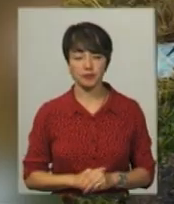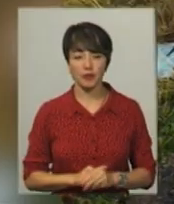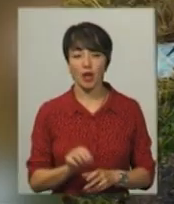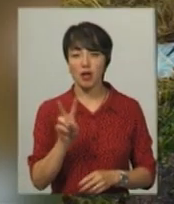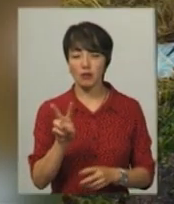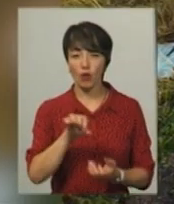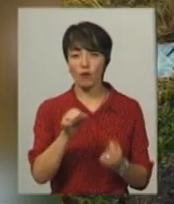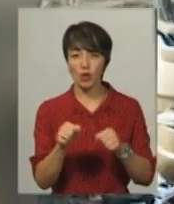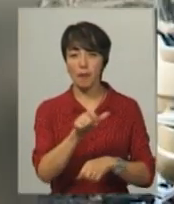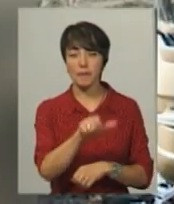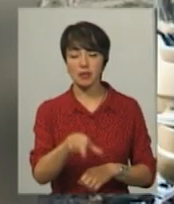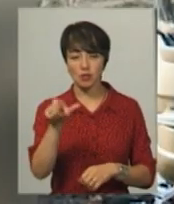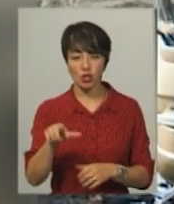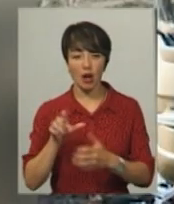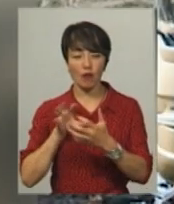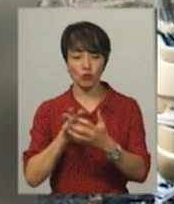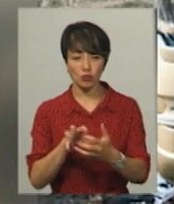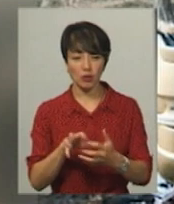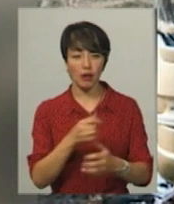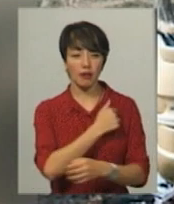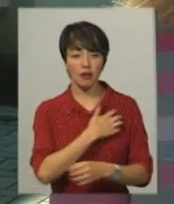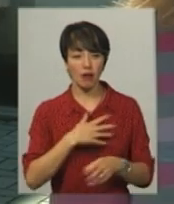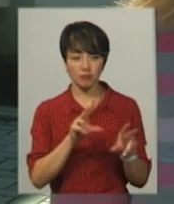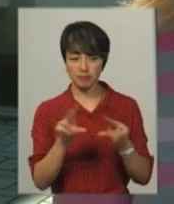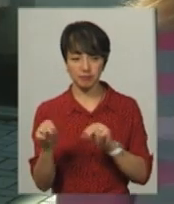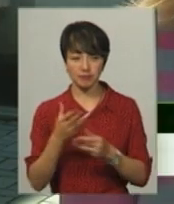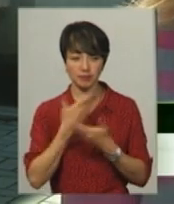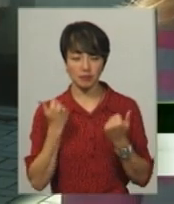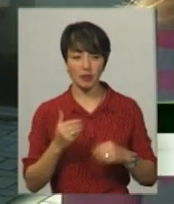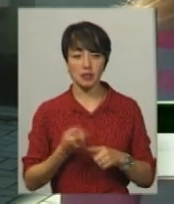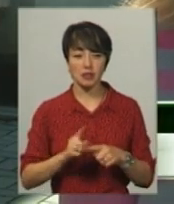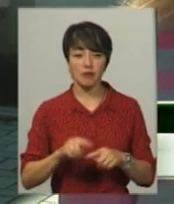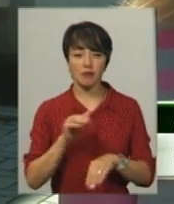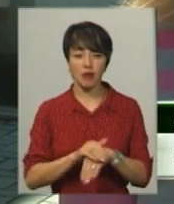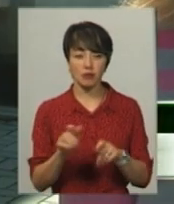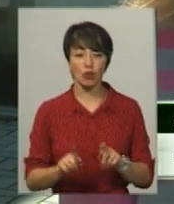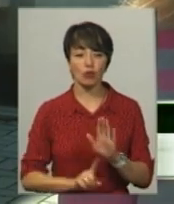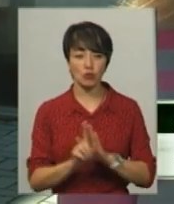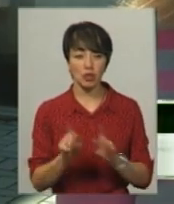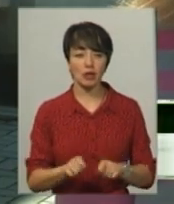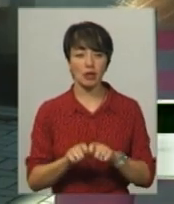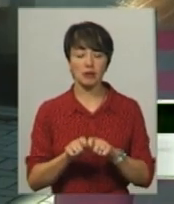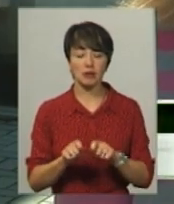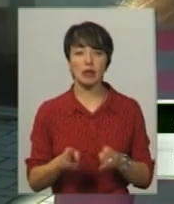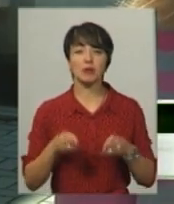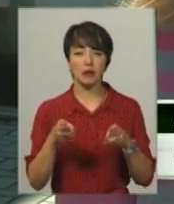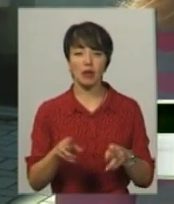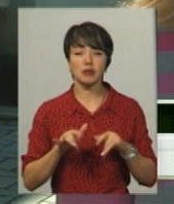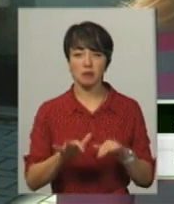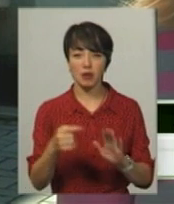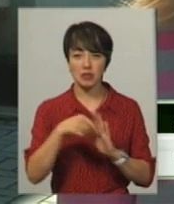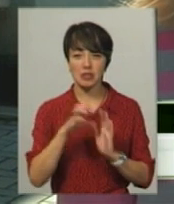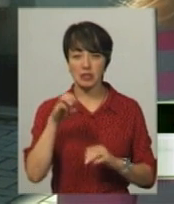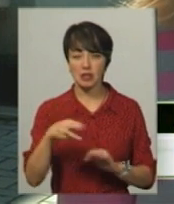Двоє водіїв та пасажири автобусу травм не дістали. За вказаним фактом розпочато кримінальне провадження за ознаками частини 3